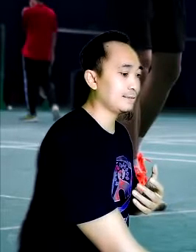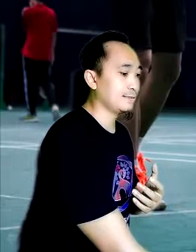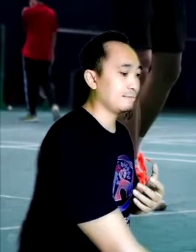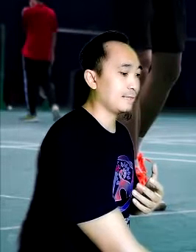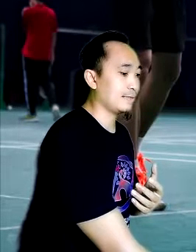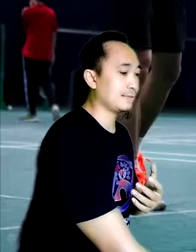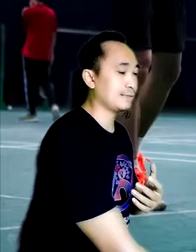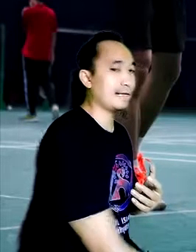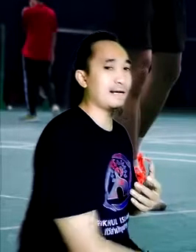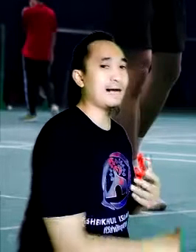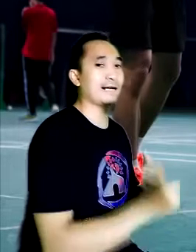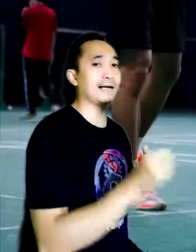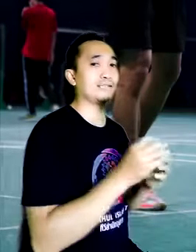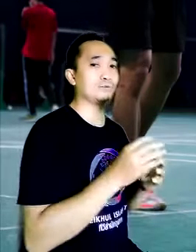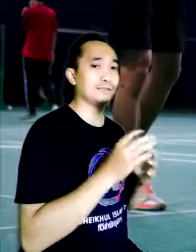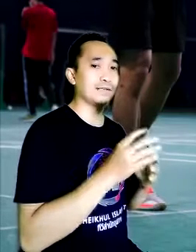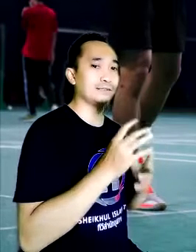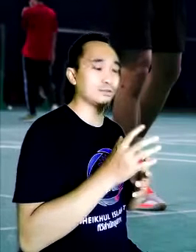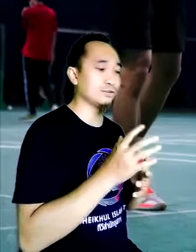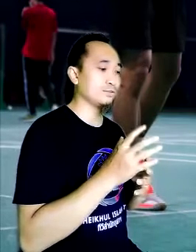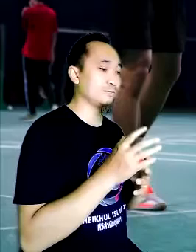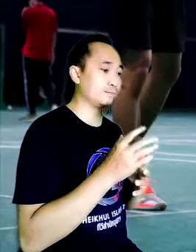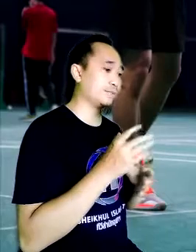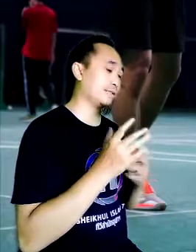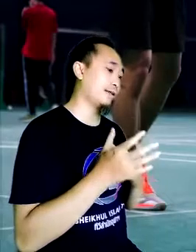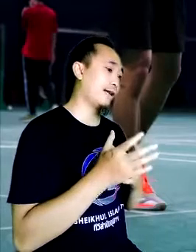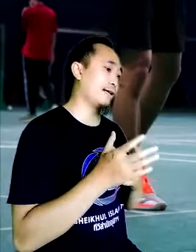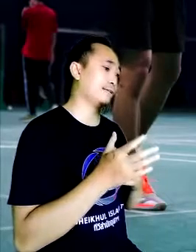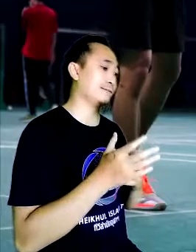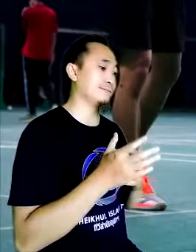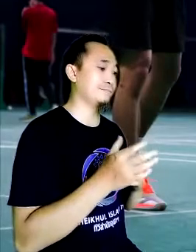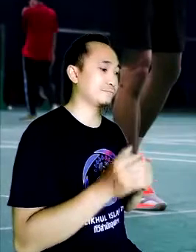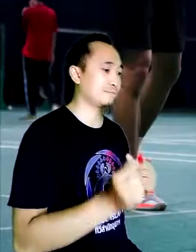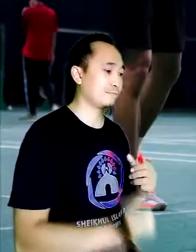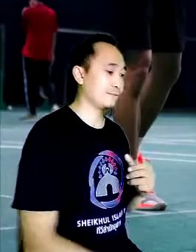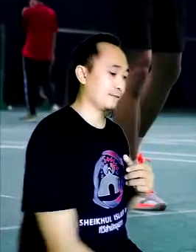ini, maka dia akan juga ikut bergerak.